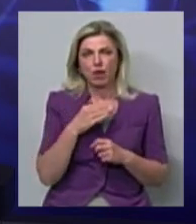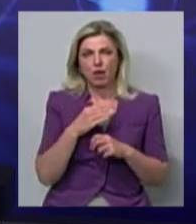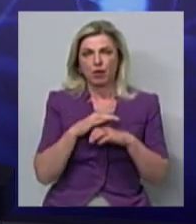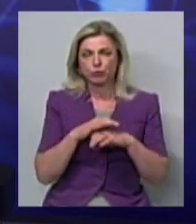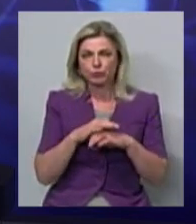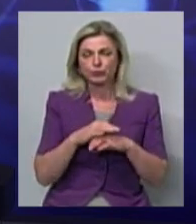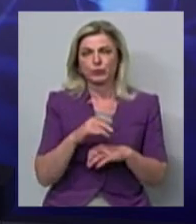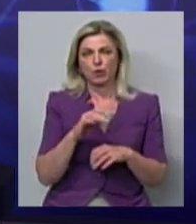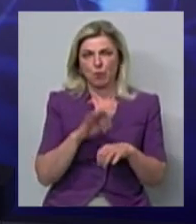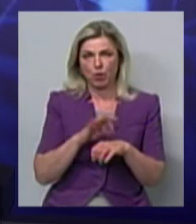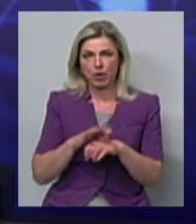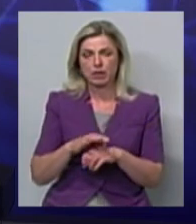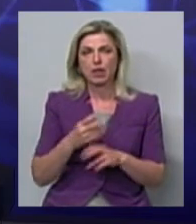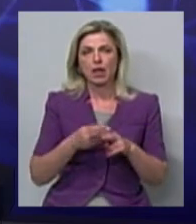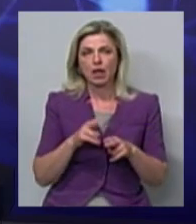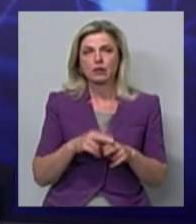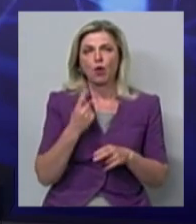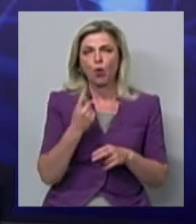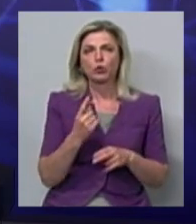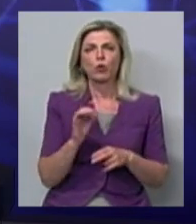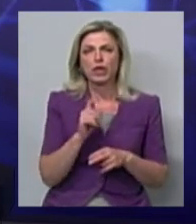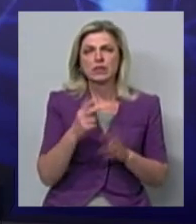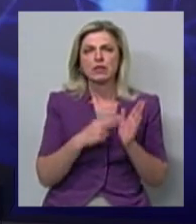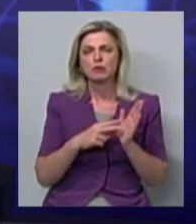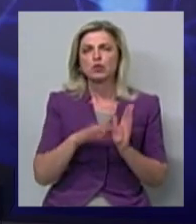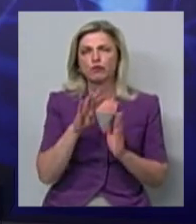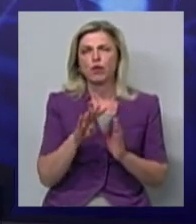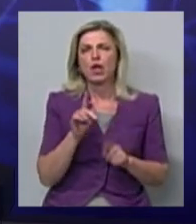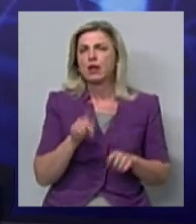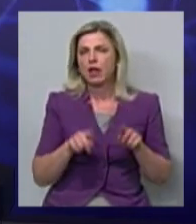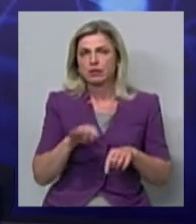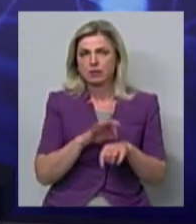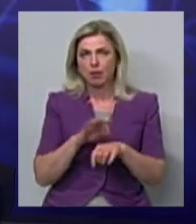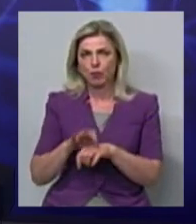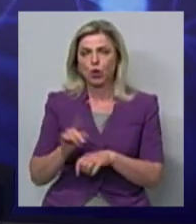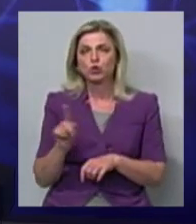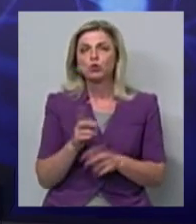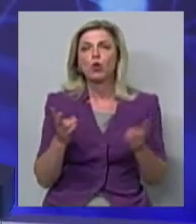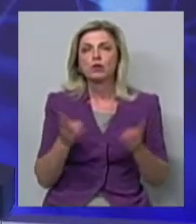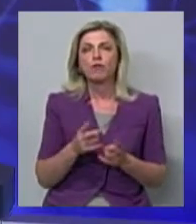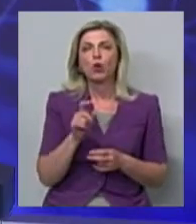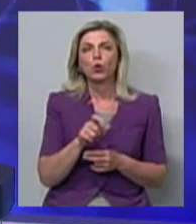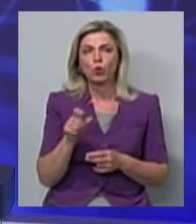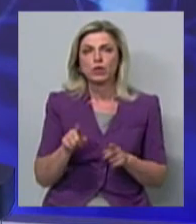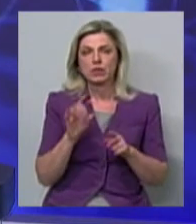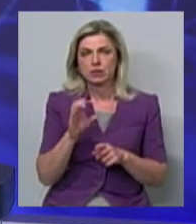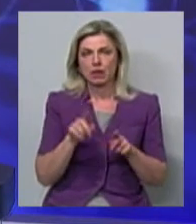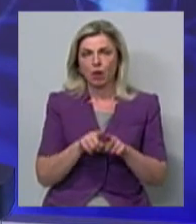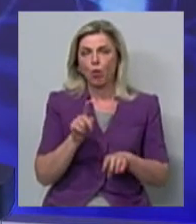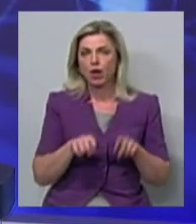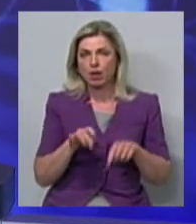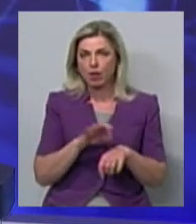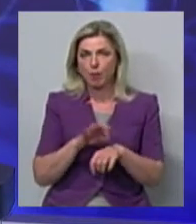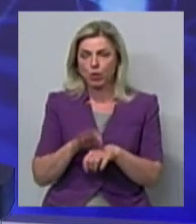з 284 рідкісних захворювань. Чого потребують люди з орфанними захворюваннями?